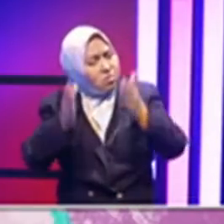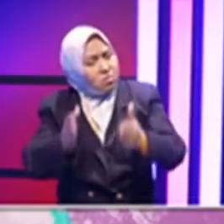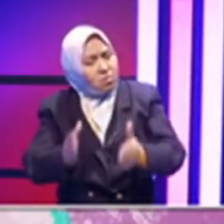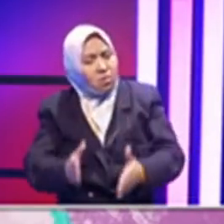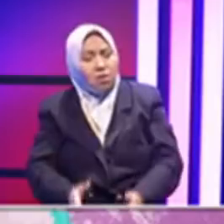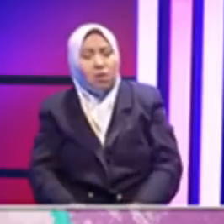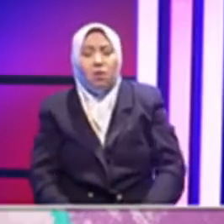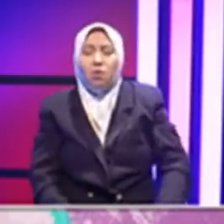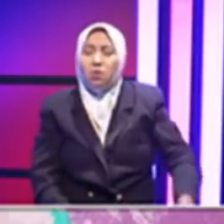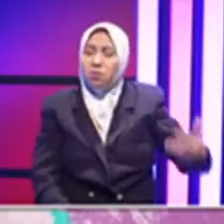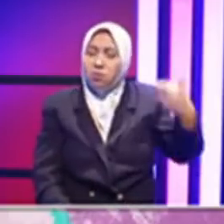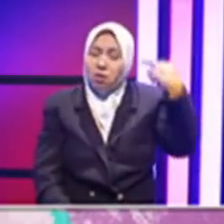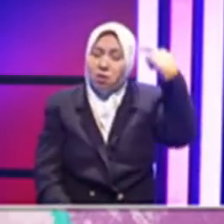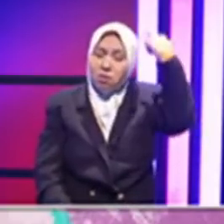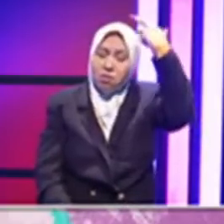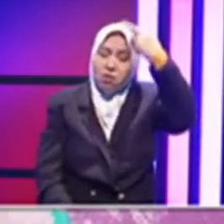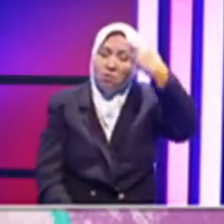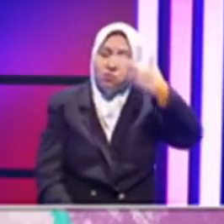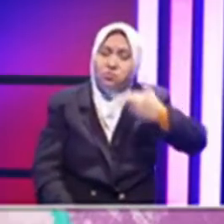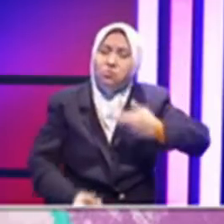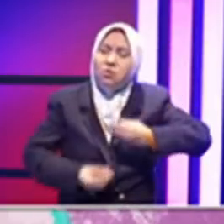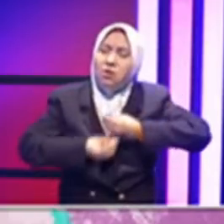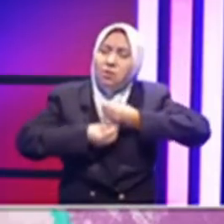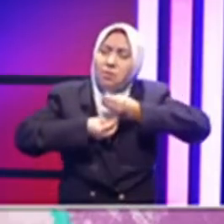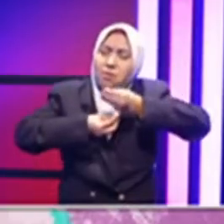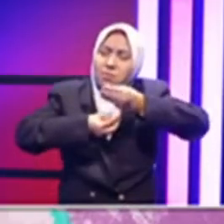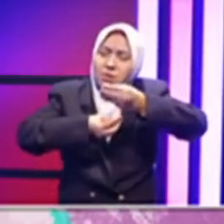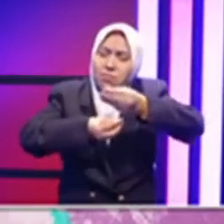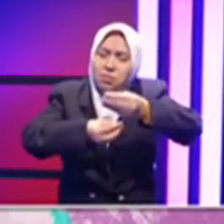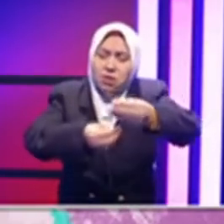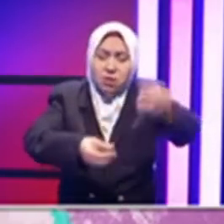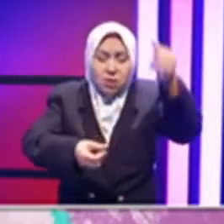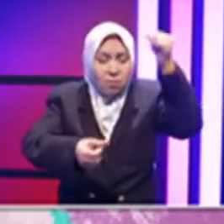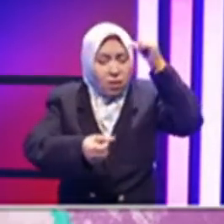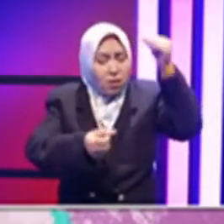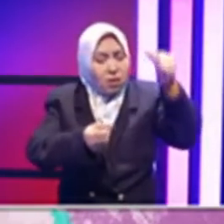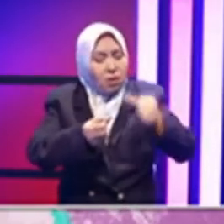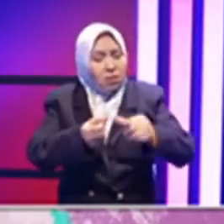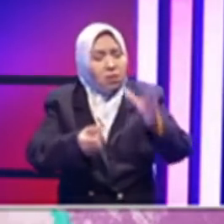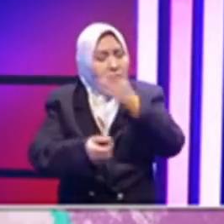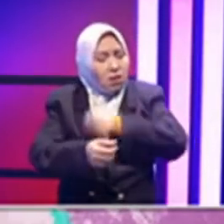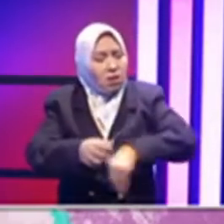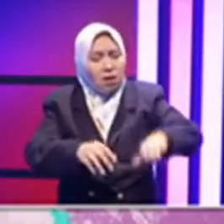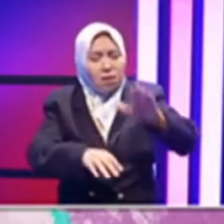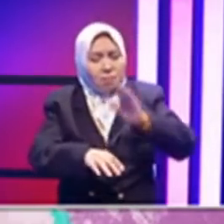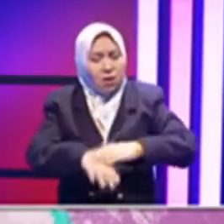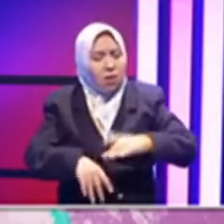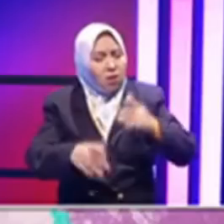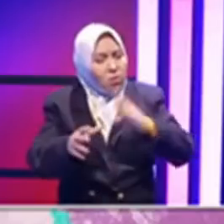منهم فقال الكافرون هذا شيء